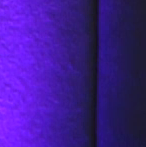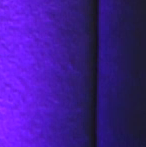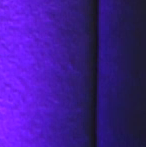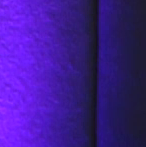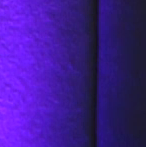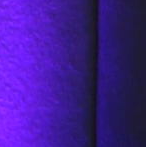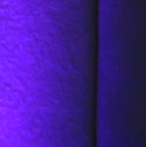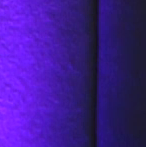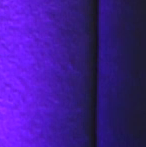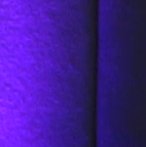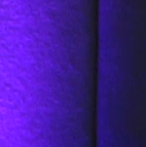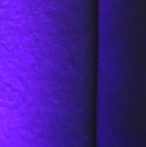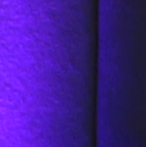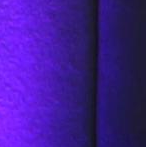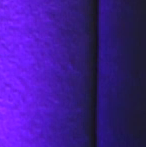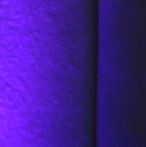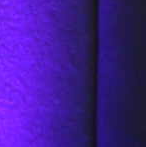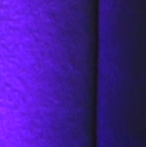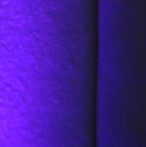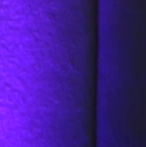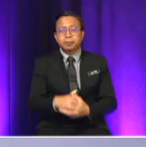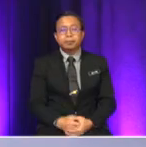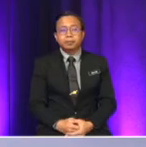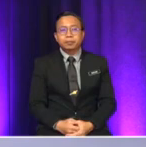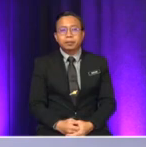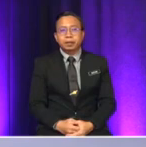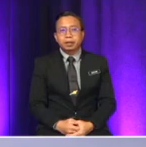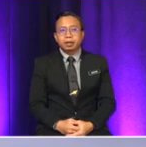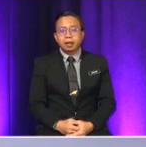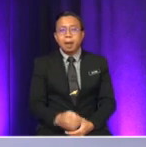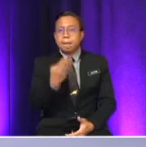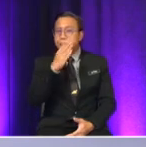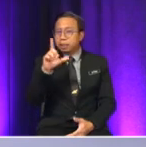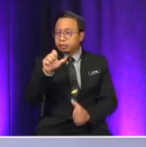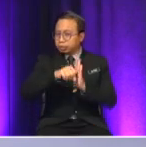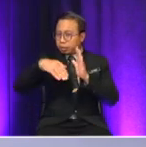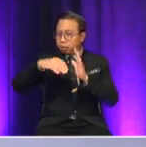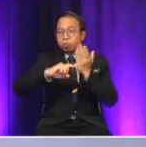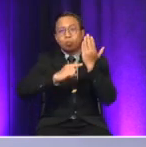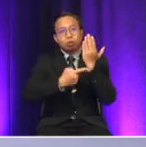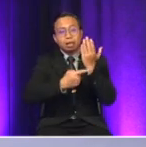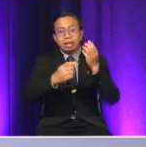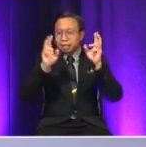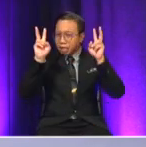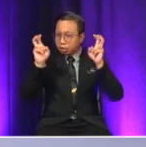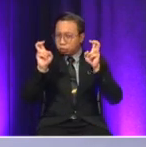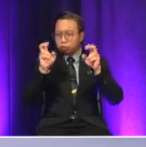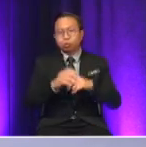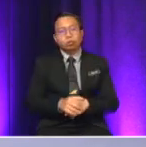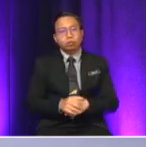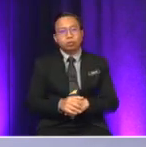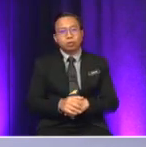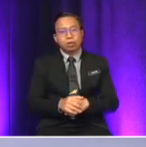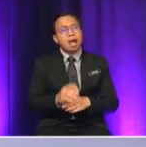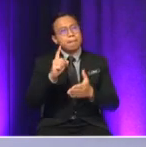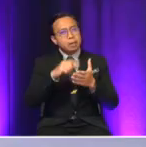kasih Cikgu BQ kerana berada bersama kami pada hari ini. Okey, baiklah, sebelum kita mulakan Cikgu, tajuk kita terlebih dahulu